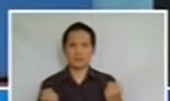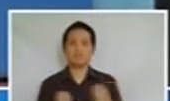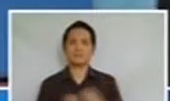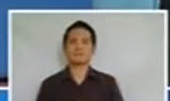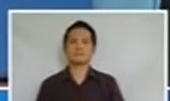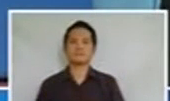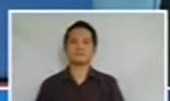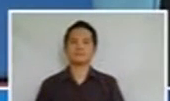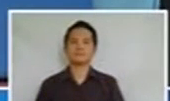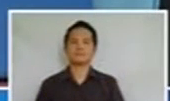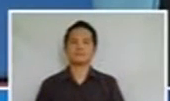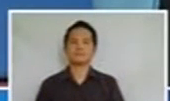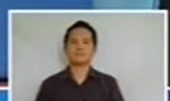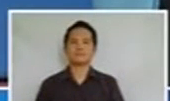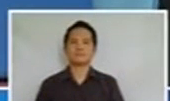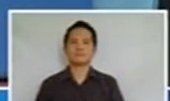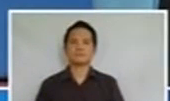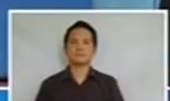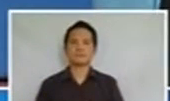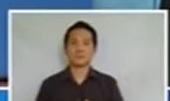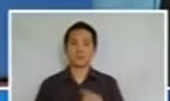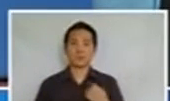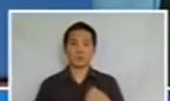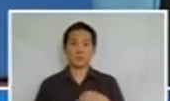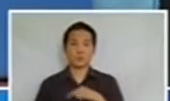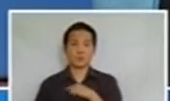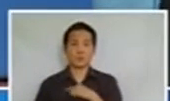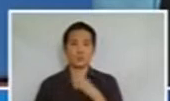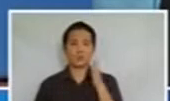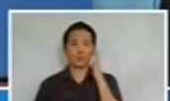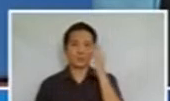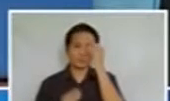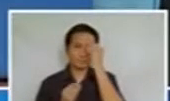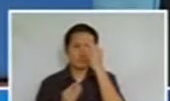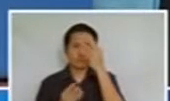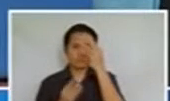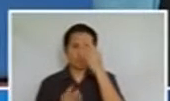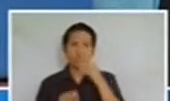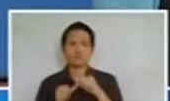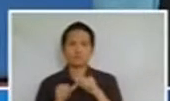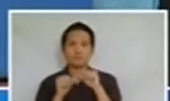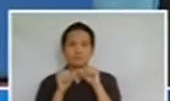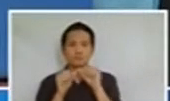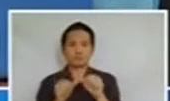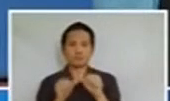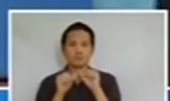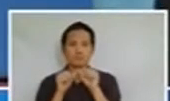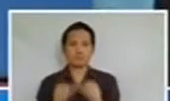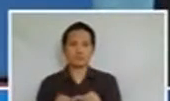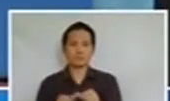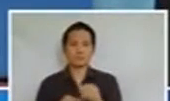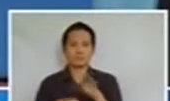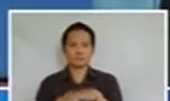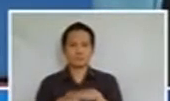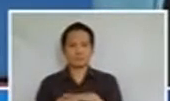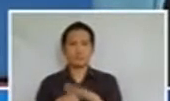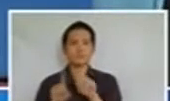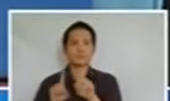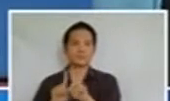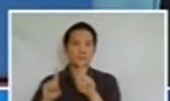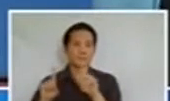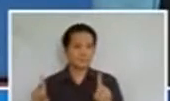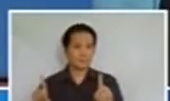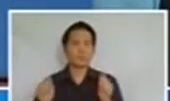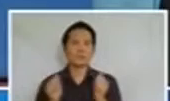Samantala, sa kabila po ng patuloy na tugon ng pamahalaan sa gitna ng pandemya, ang kooperasyon at pakikiisa ng lahat ay mahalaga upang